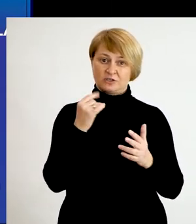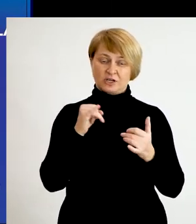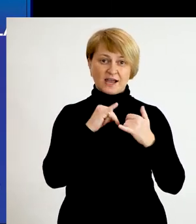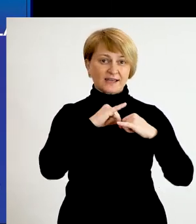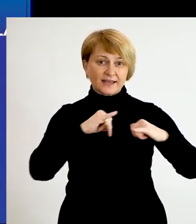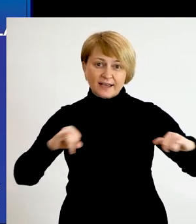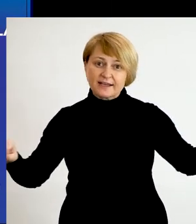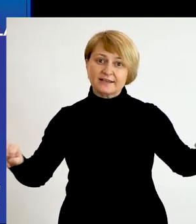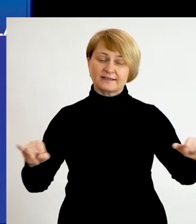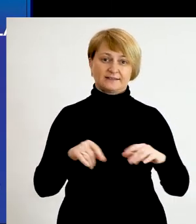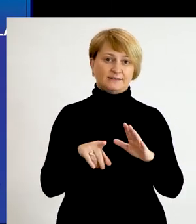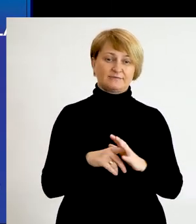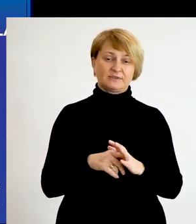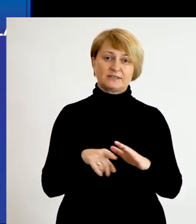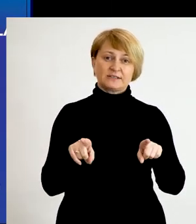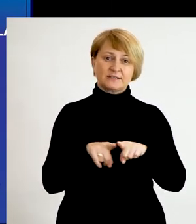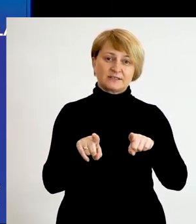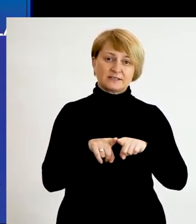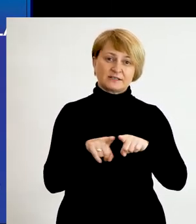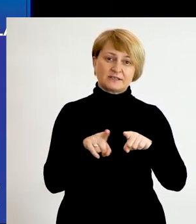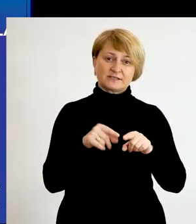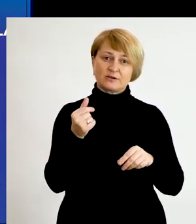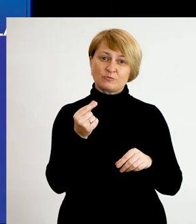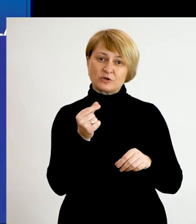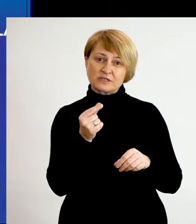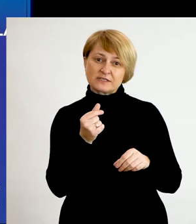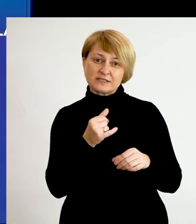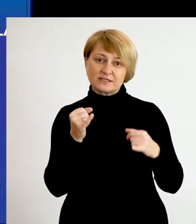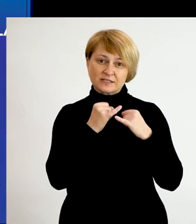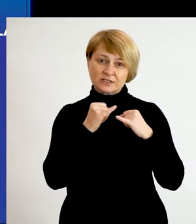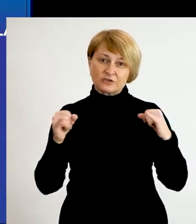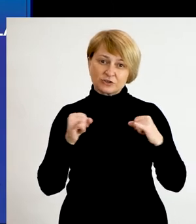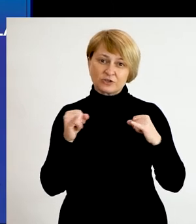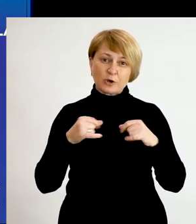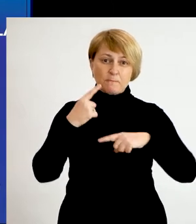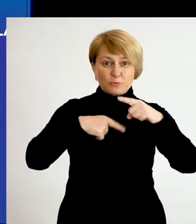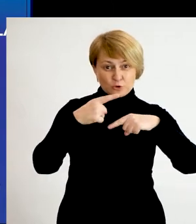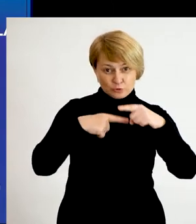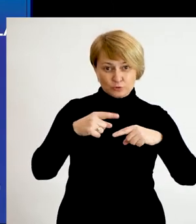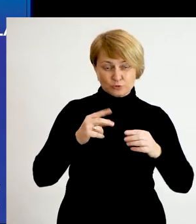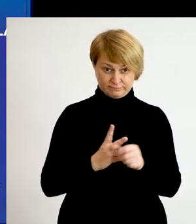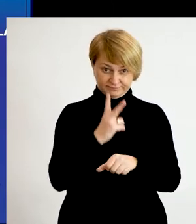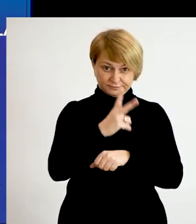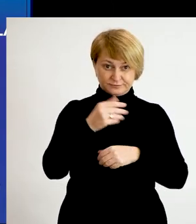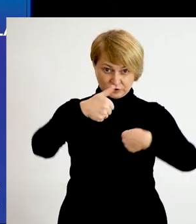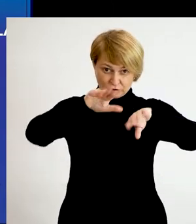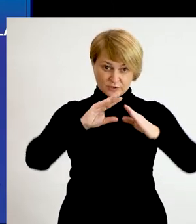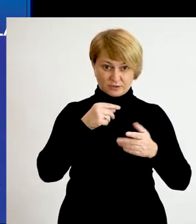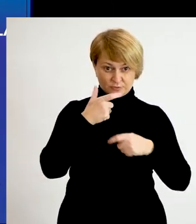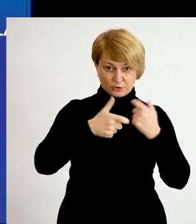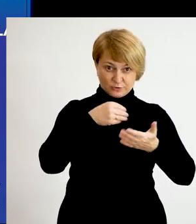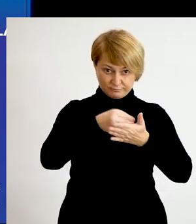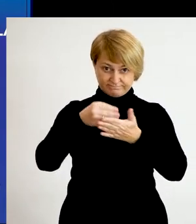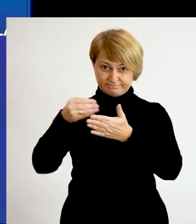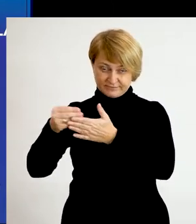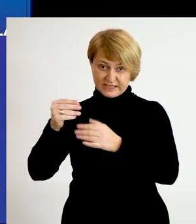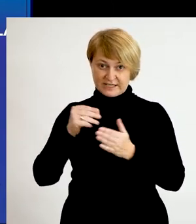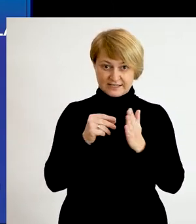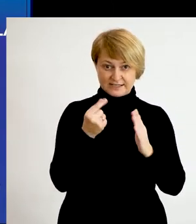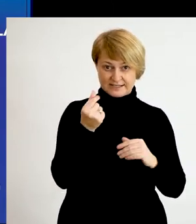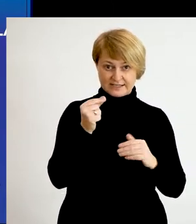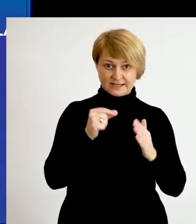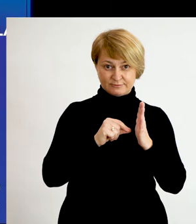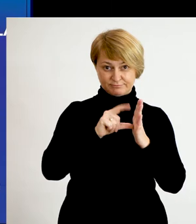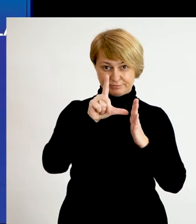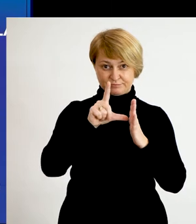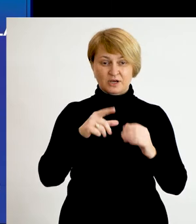za inne media, również rosną ceny dóbr czy produktów, które kupujemy, dlatego mieszkańcy